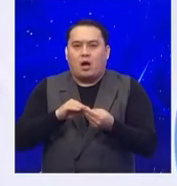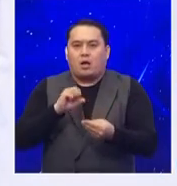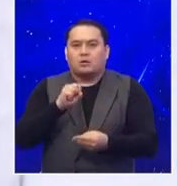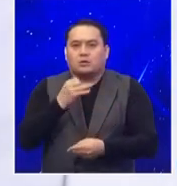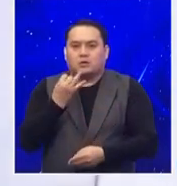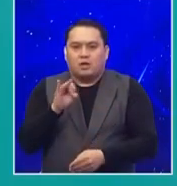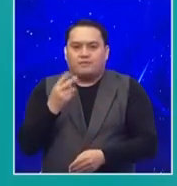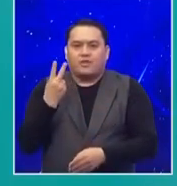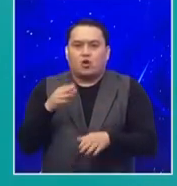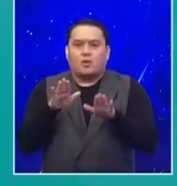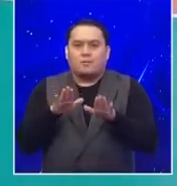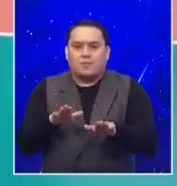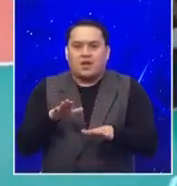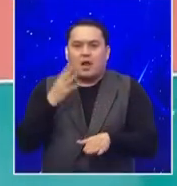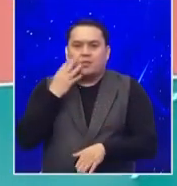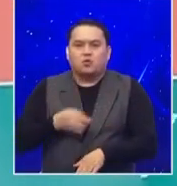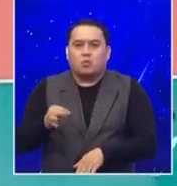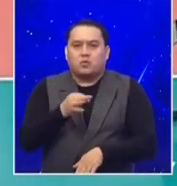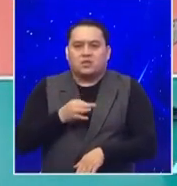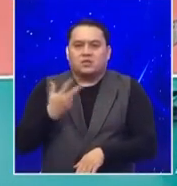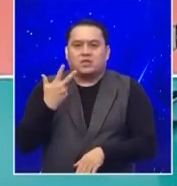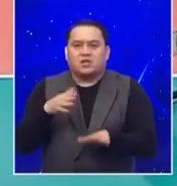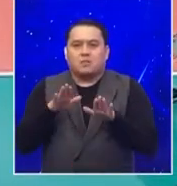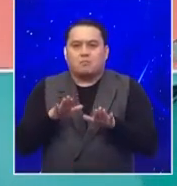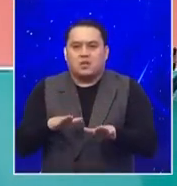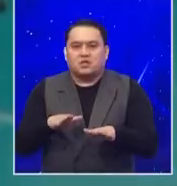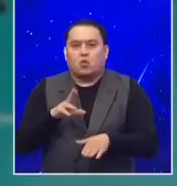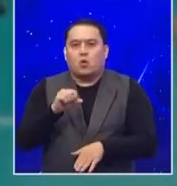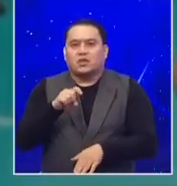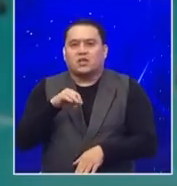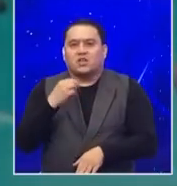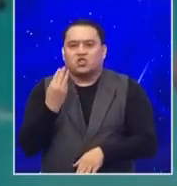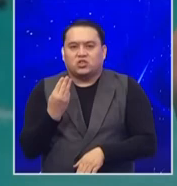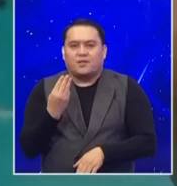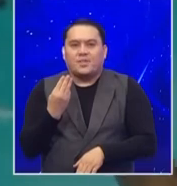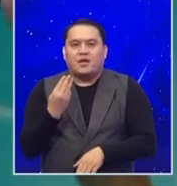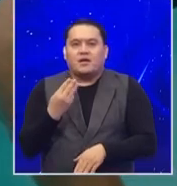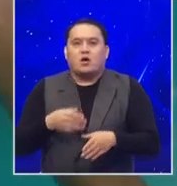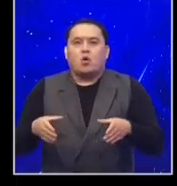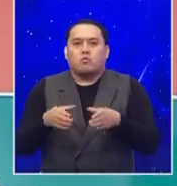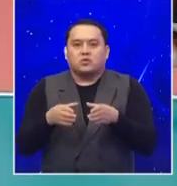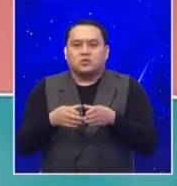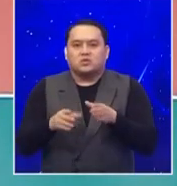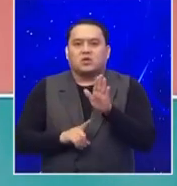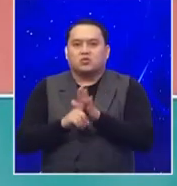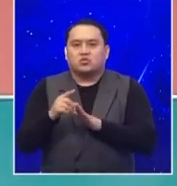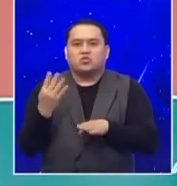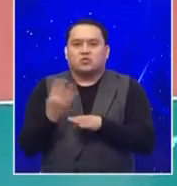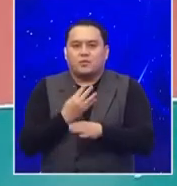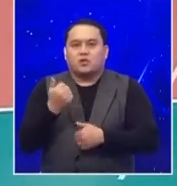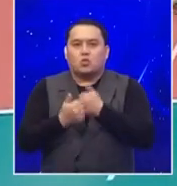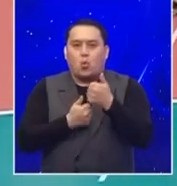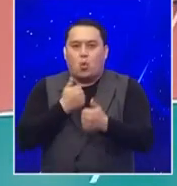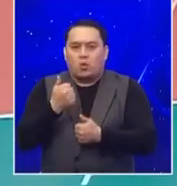остается Алтай. Вторую строчку крепко занял ЖТСУ. На третьем расположилась команда Куаныш. Сейчас областные спортсменки начали подготовку к